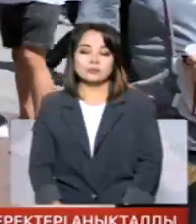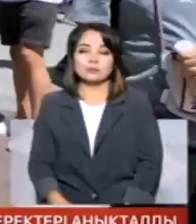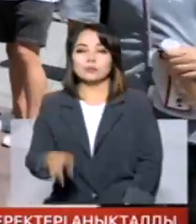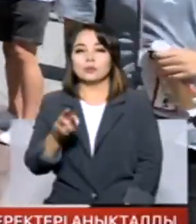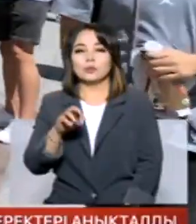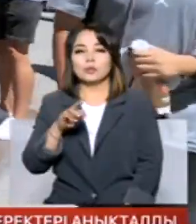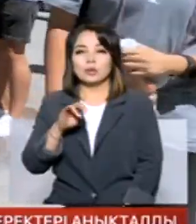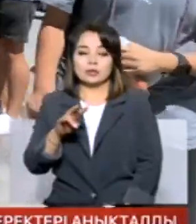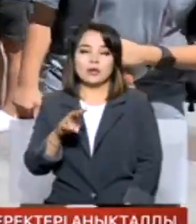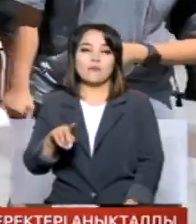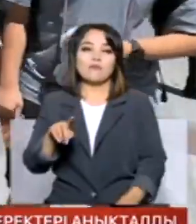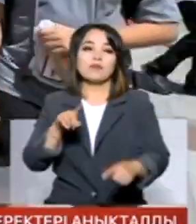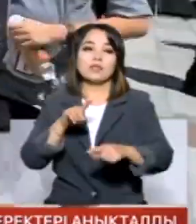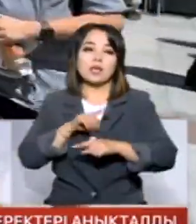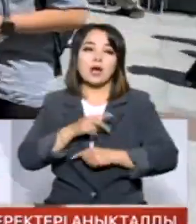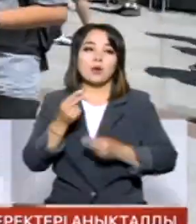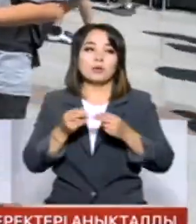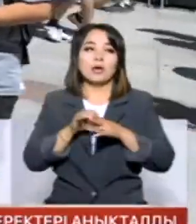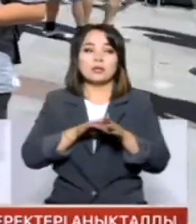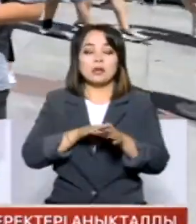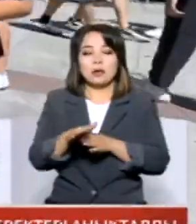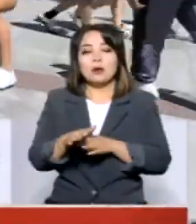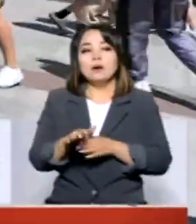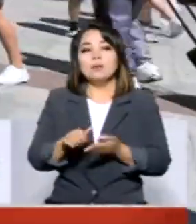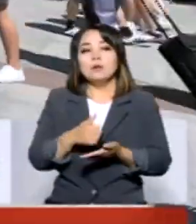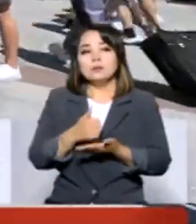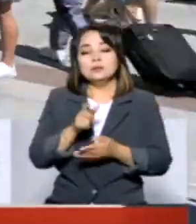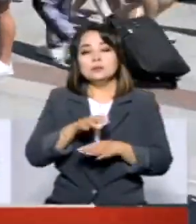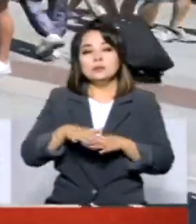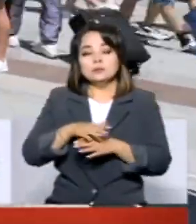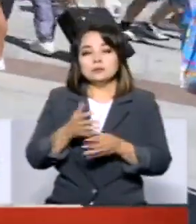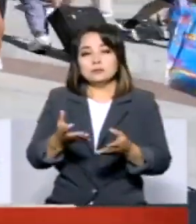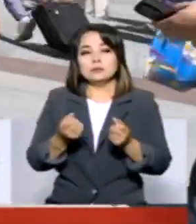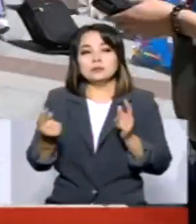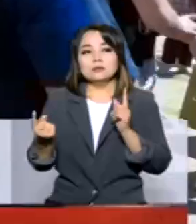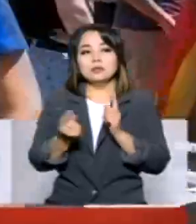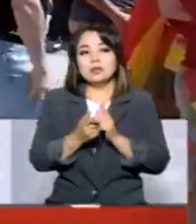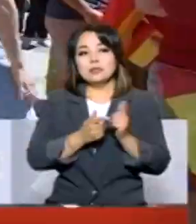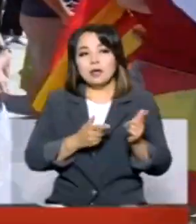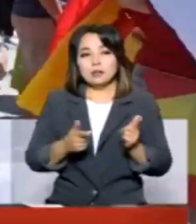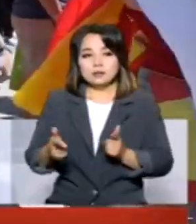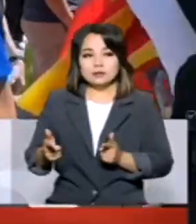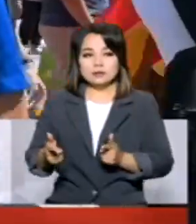Мюнхенде бүгін финалға бергісіз ойын. Бавария астанасы басты фавориттерді қабылдауға дайын.